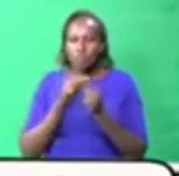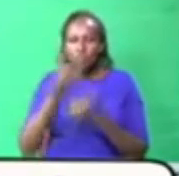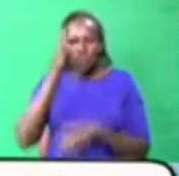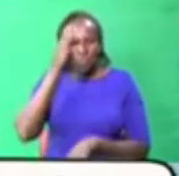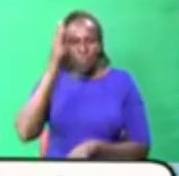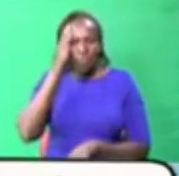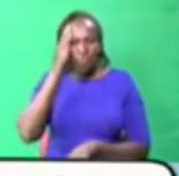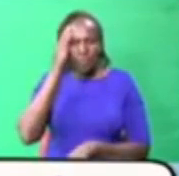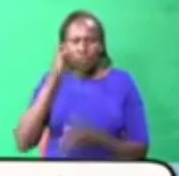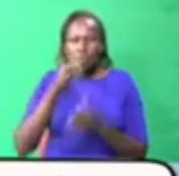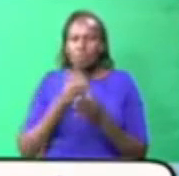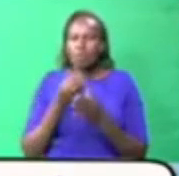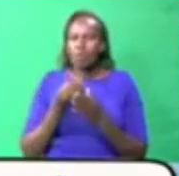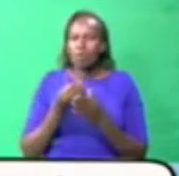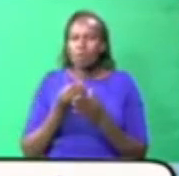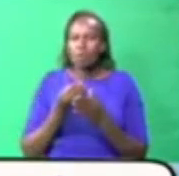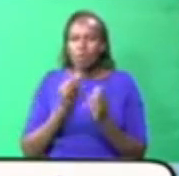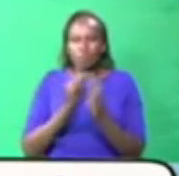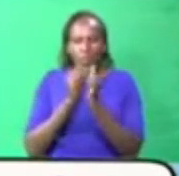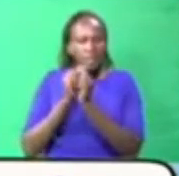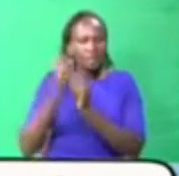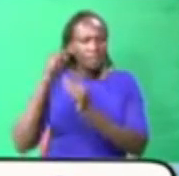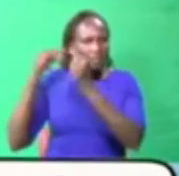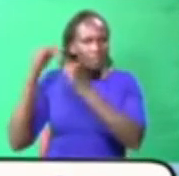ama kujitambulisha na kizazi.